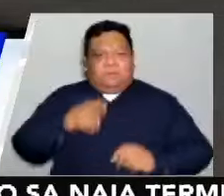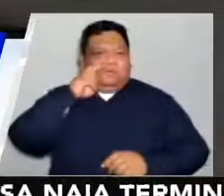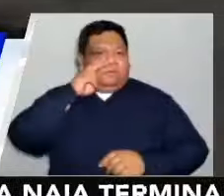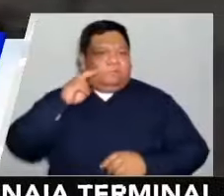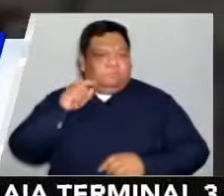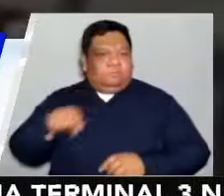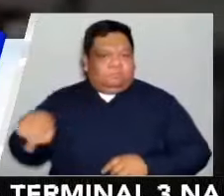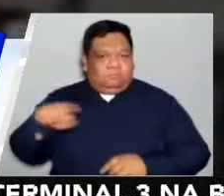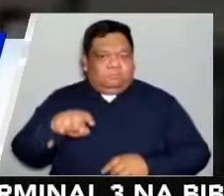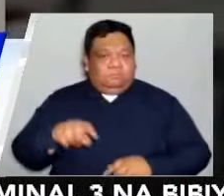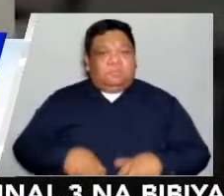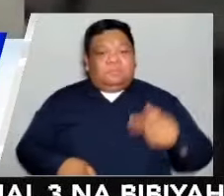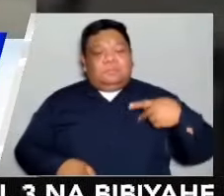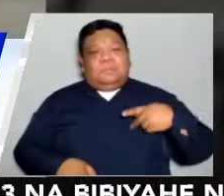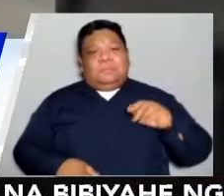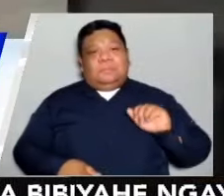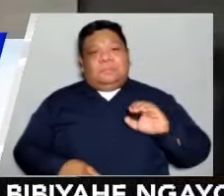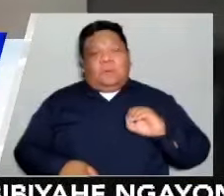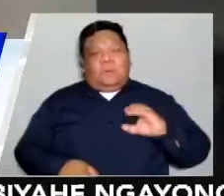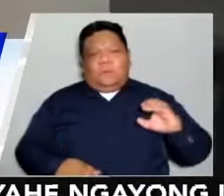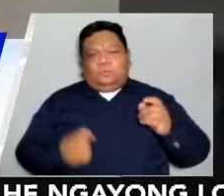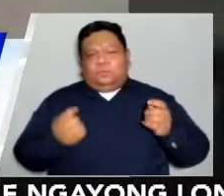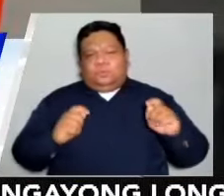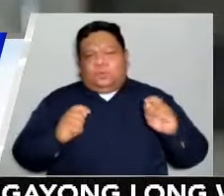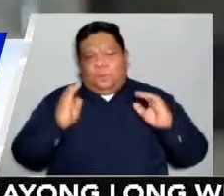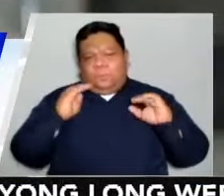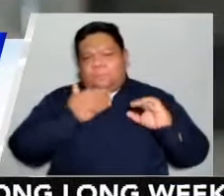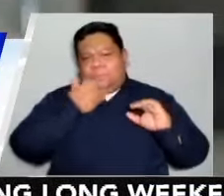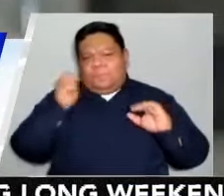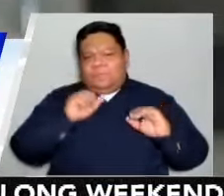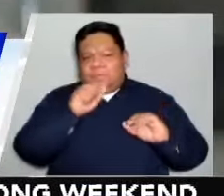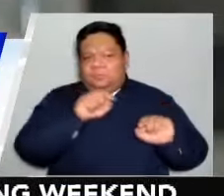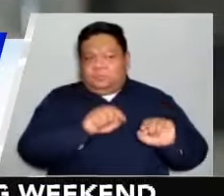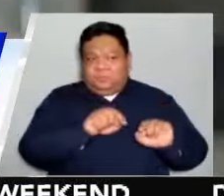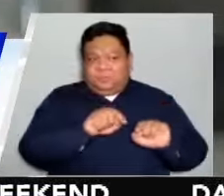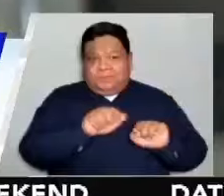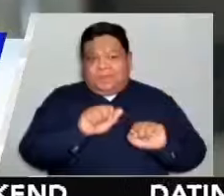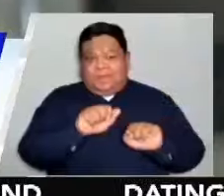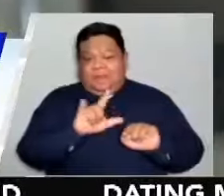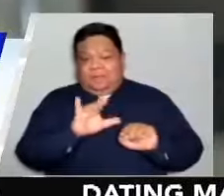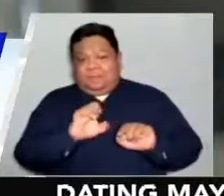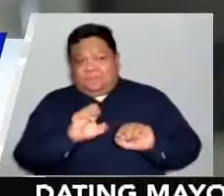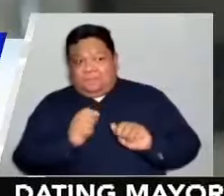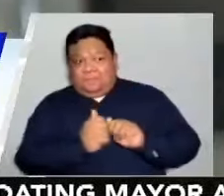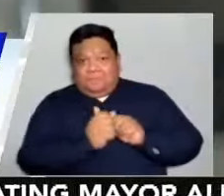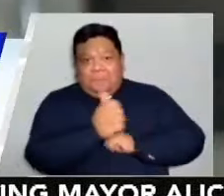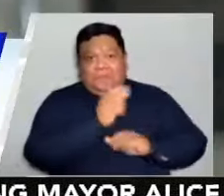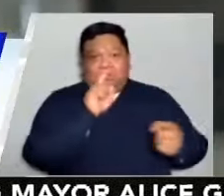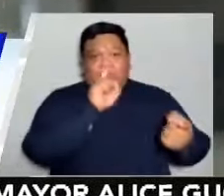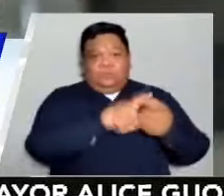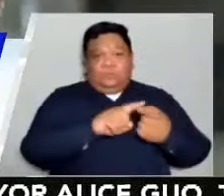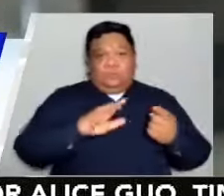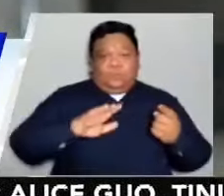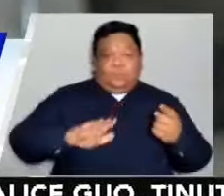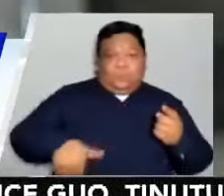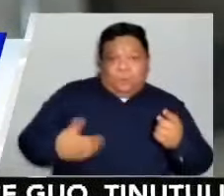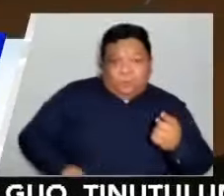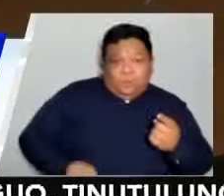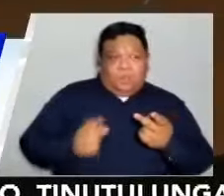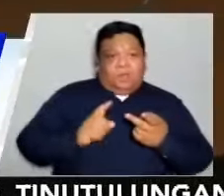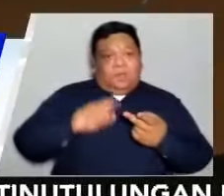ito si Alice guo papunta ng Cambodia kasi pag nakapasok na po yan ng Cambodia laus Myanmar end